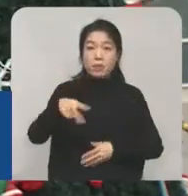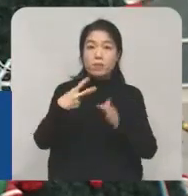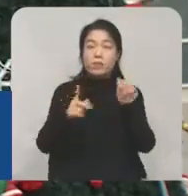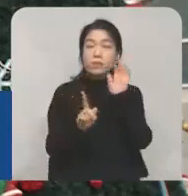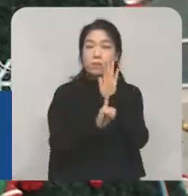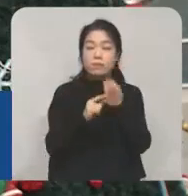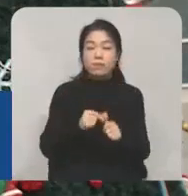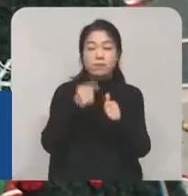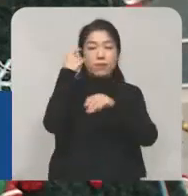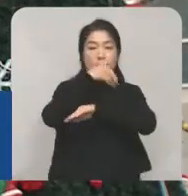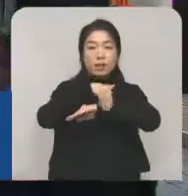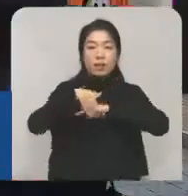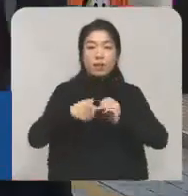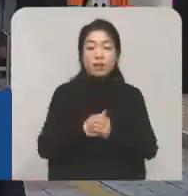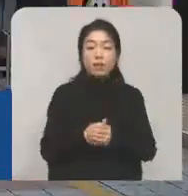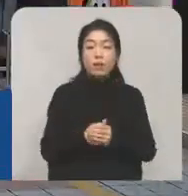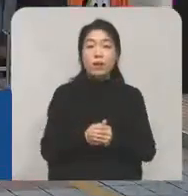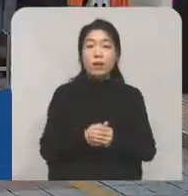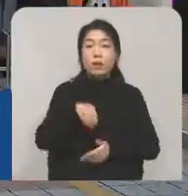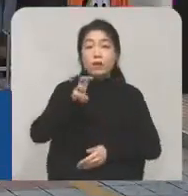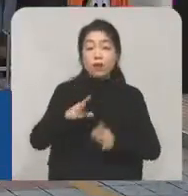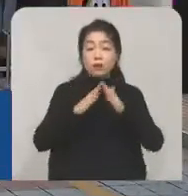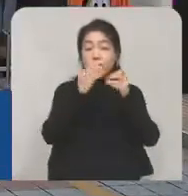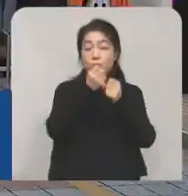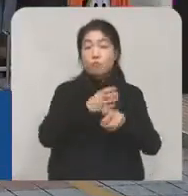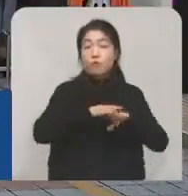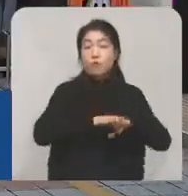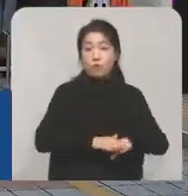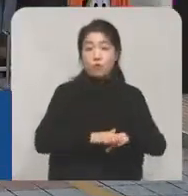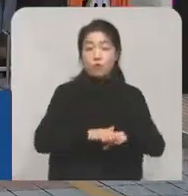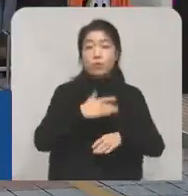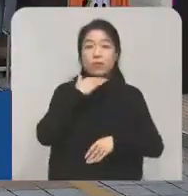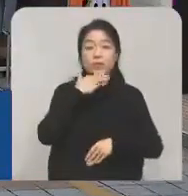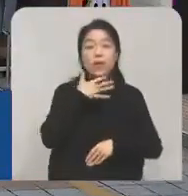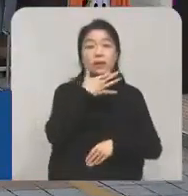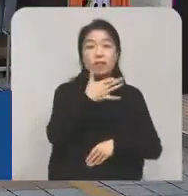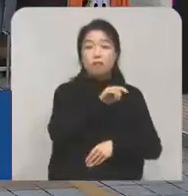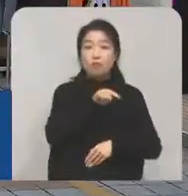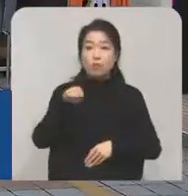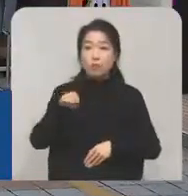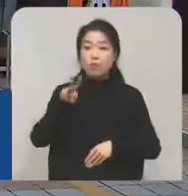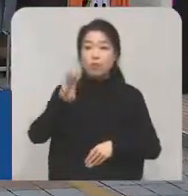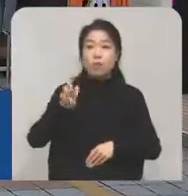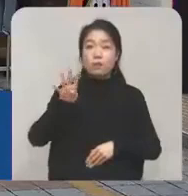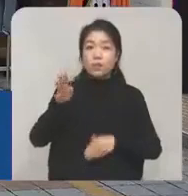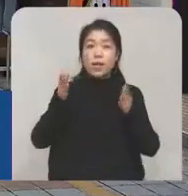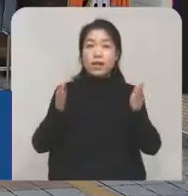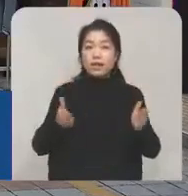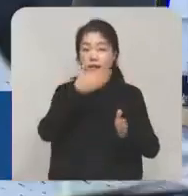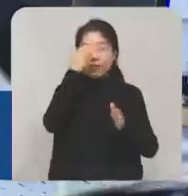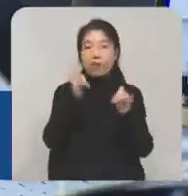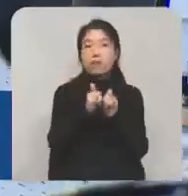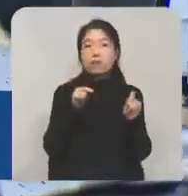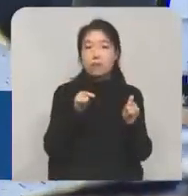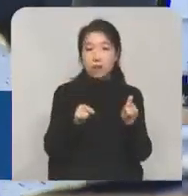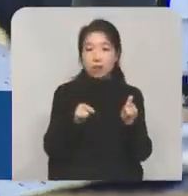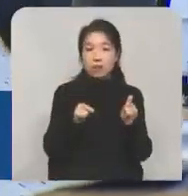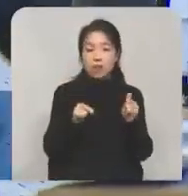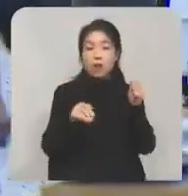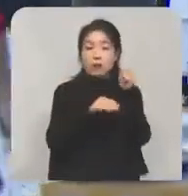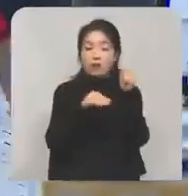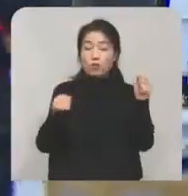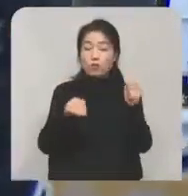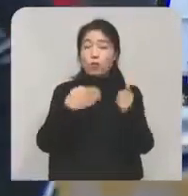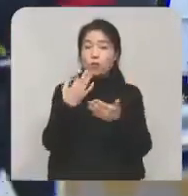모집합니다 대상은 관계의 주소를 두고 있는 만 19세부터 34세 까지로 기준 주위